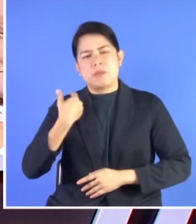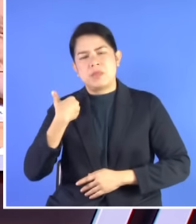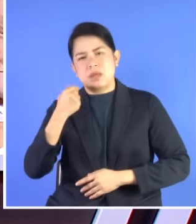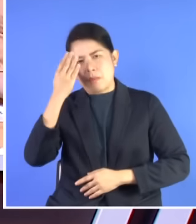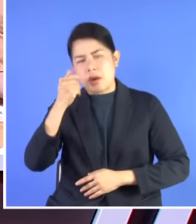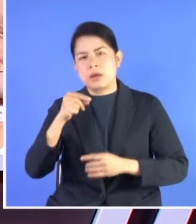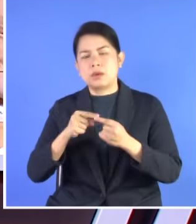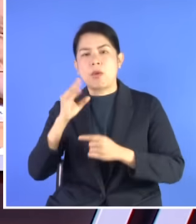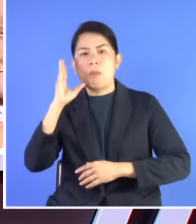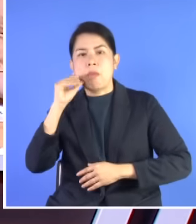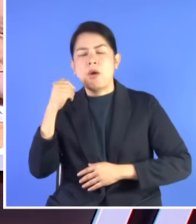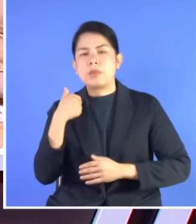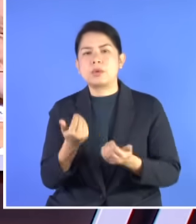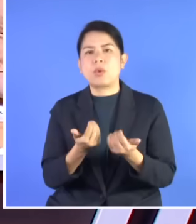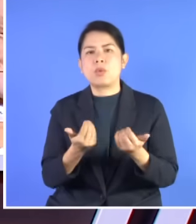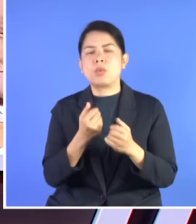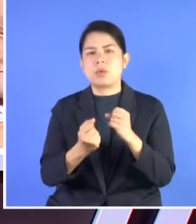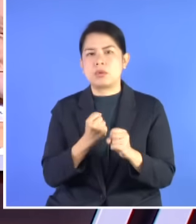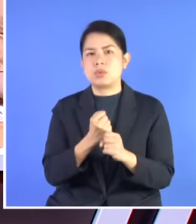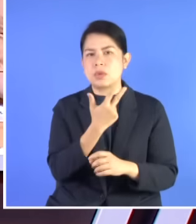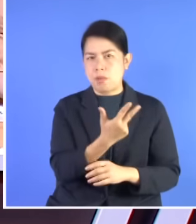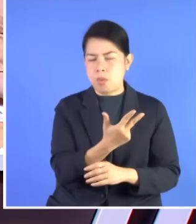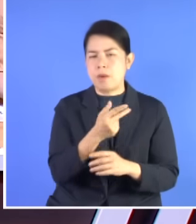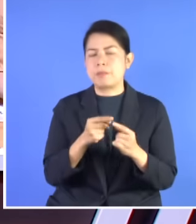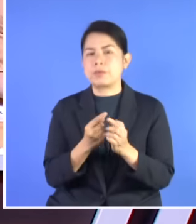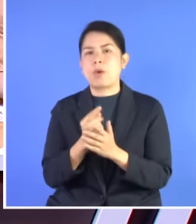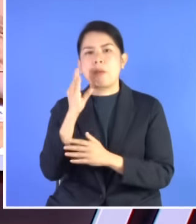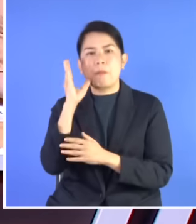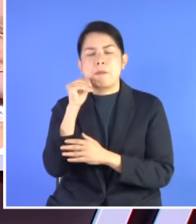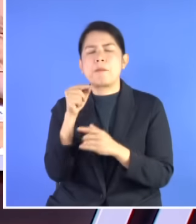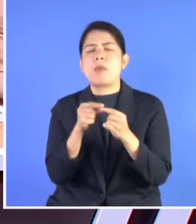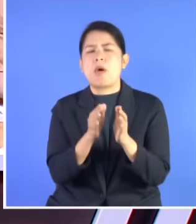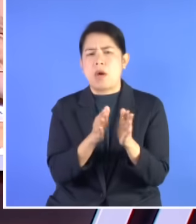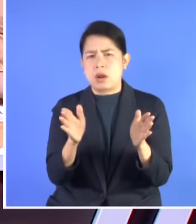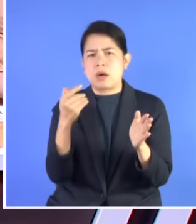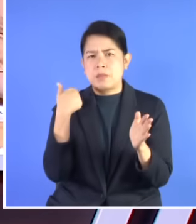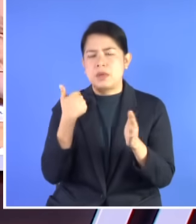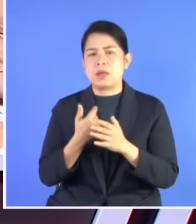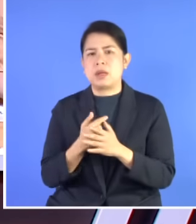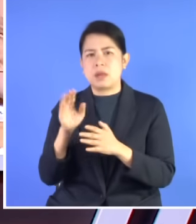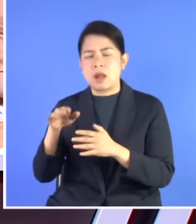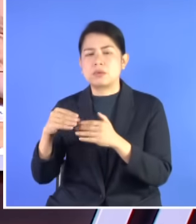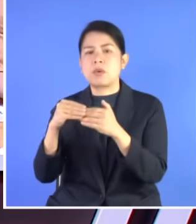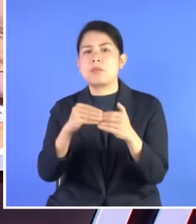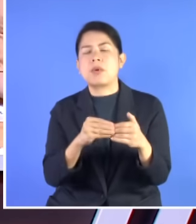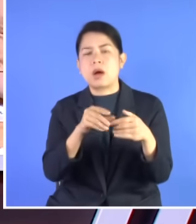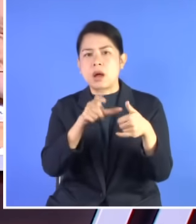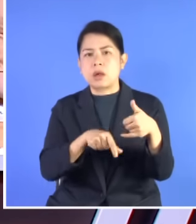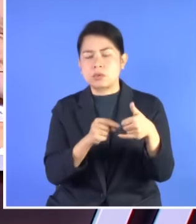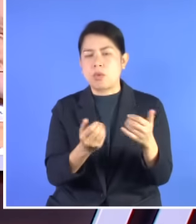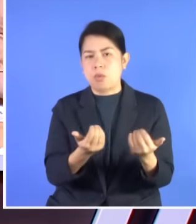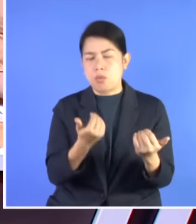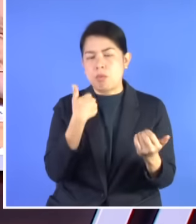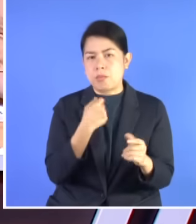บพ่อก็อย่าล้างนะครับคือเลี้ยงลูกแบบอิเละเขะเอาลูกเนี่ยมาเลี้ยงไว้ในวัดมาเลี้ยงในวัดเล